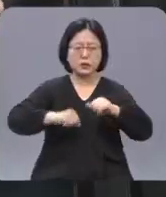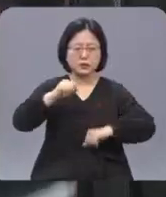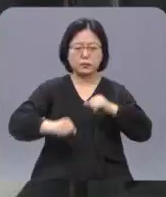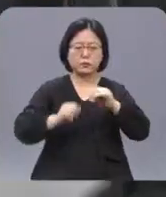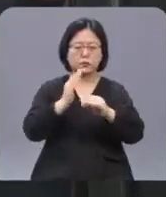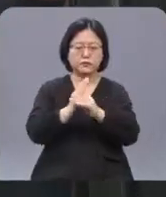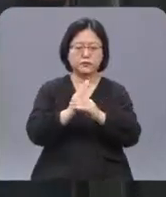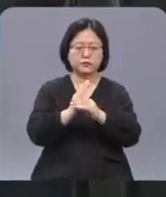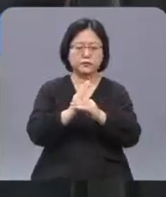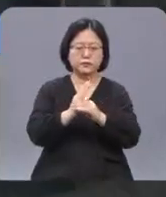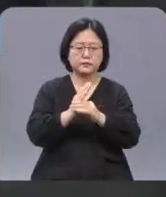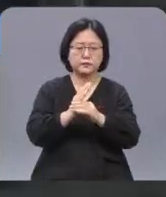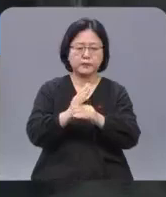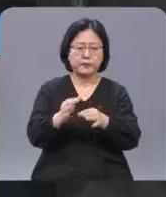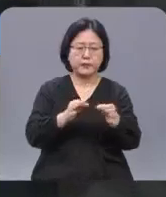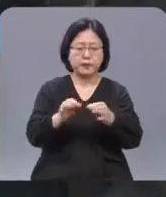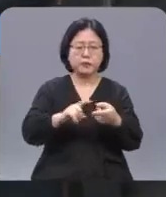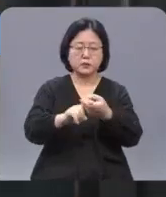겁니다